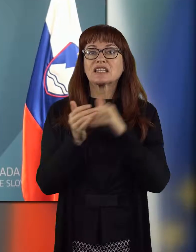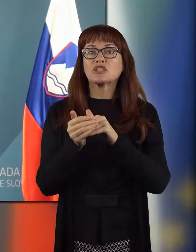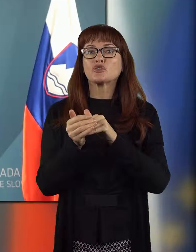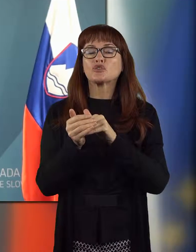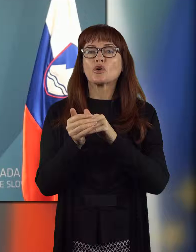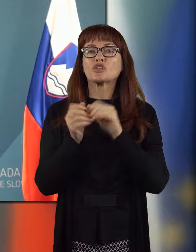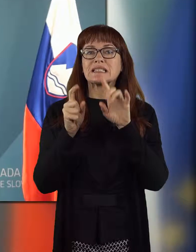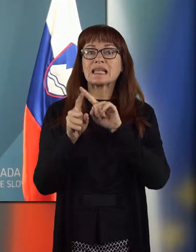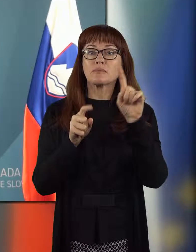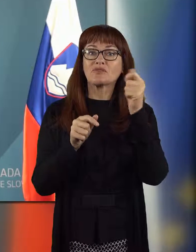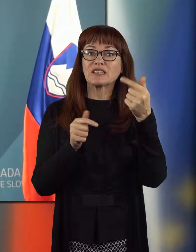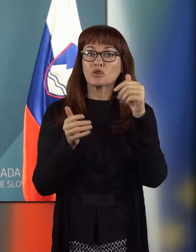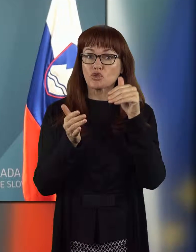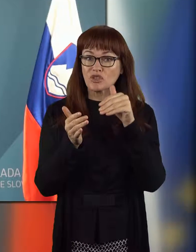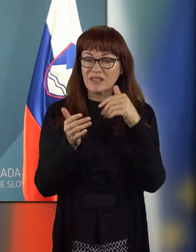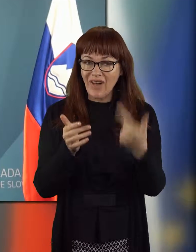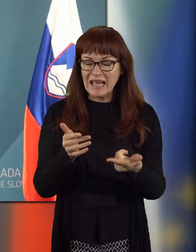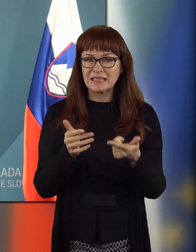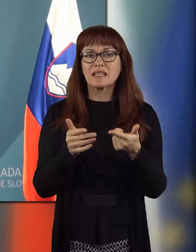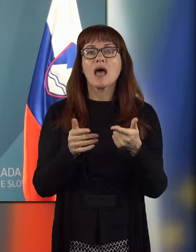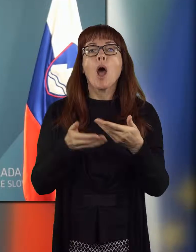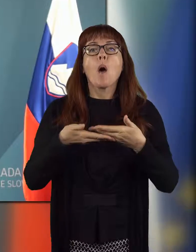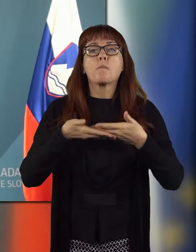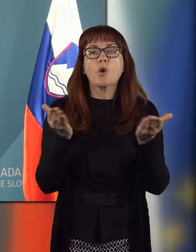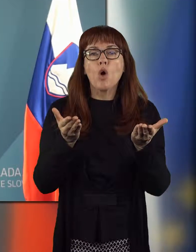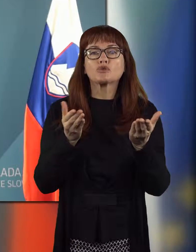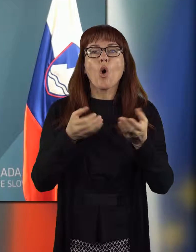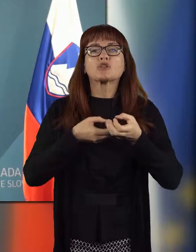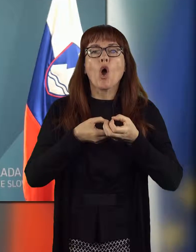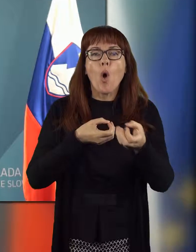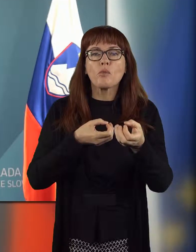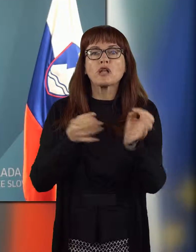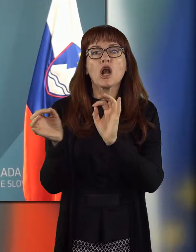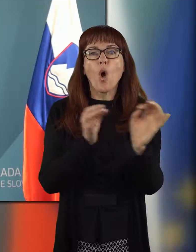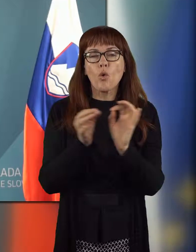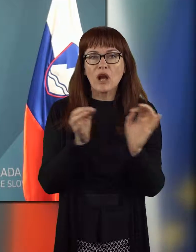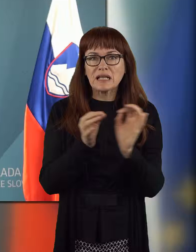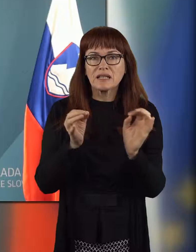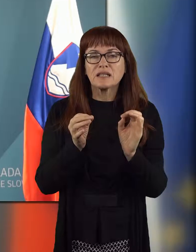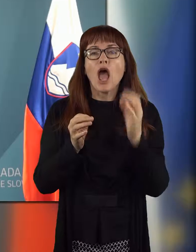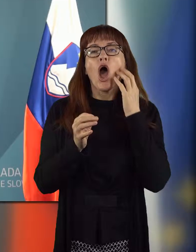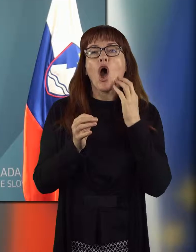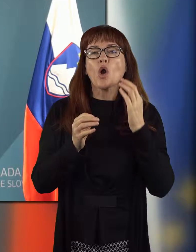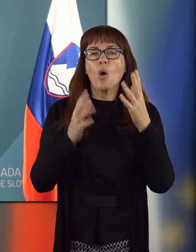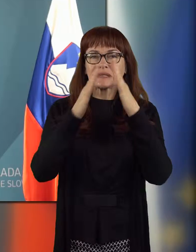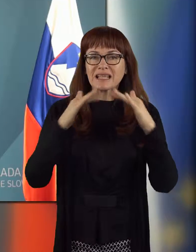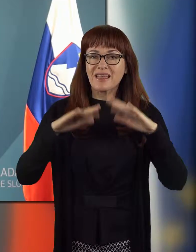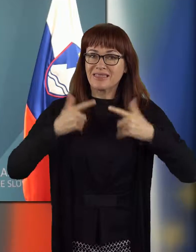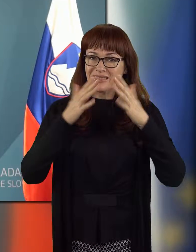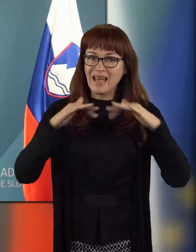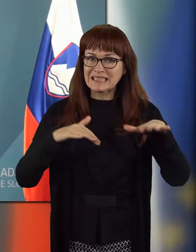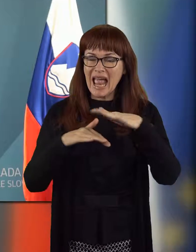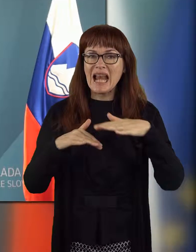2017-2020 in sicer gre za projekt prostorsko-komunalne ureditve romskega naselja Žabjak-Brezje. Poznate